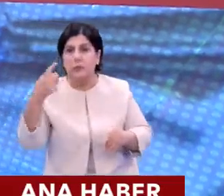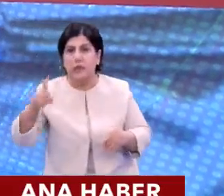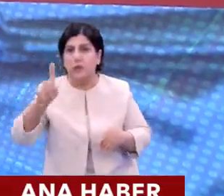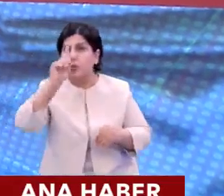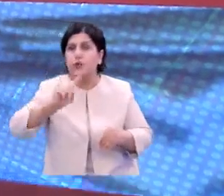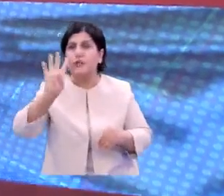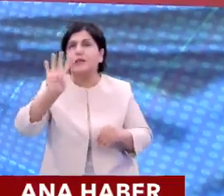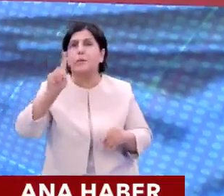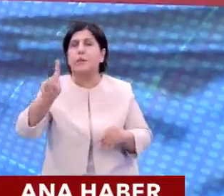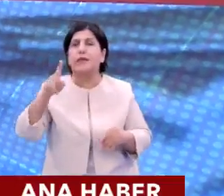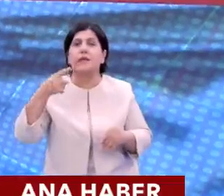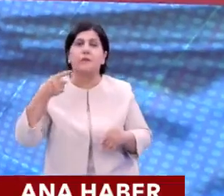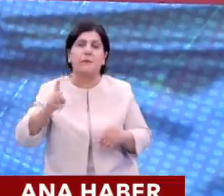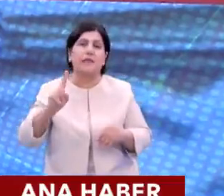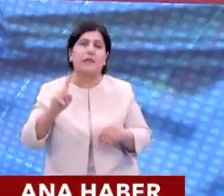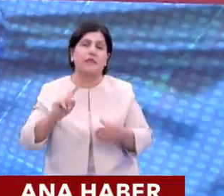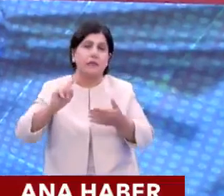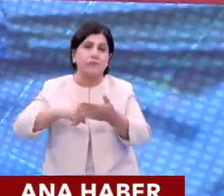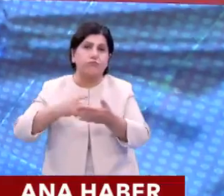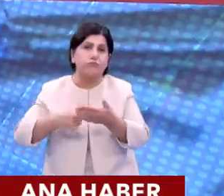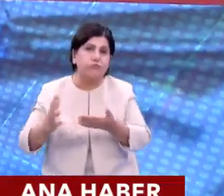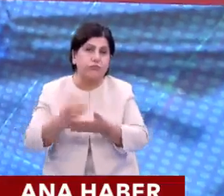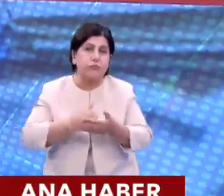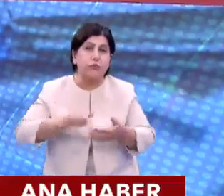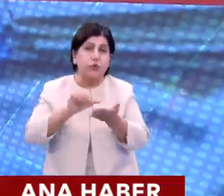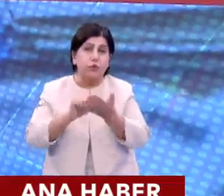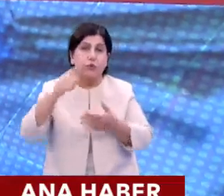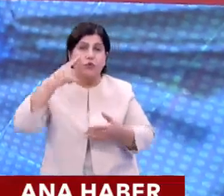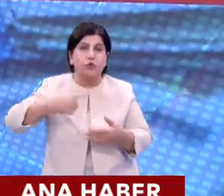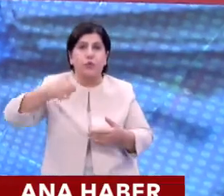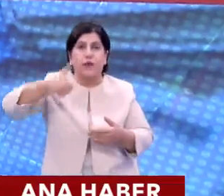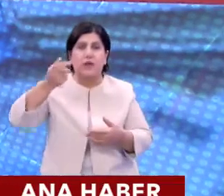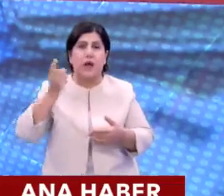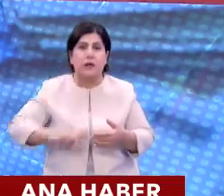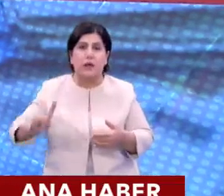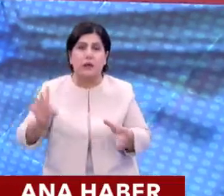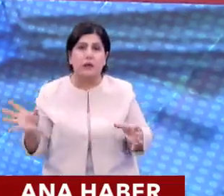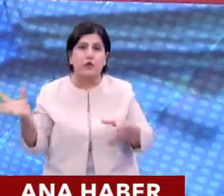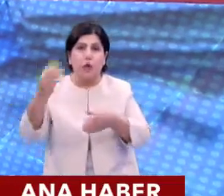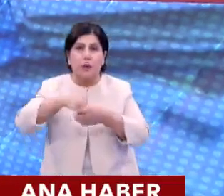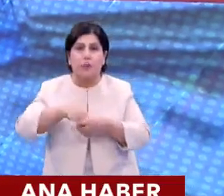332.141 imza toplanabilmiş tüm Cumhurbaşkanı adaylarının toplayabildikleri im